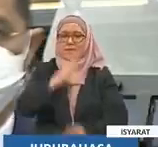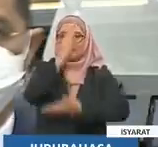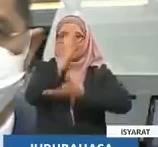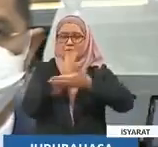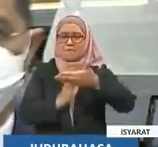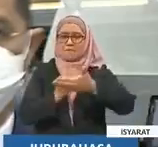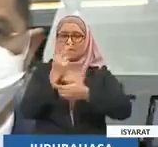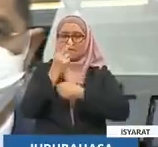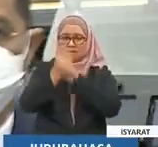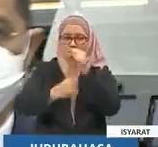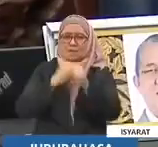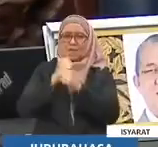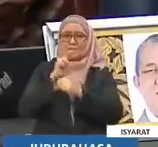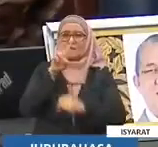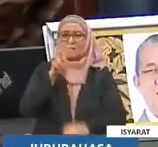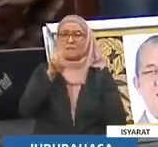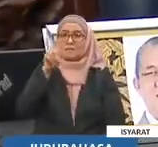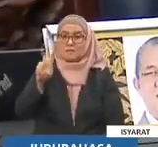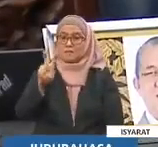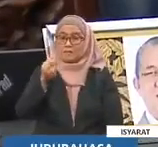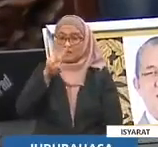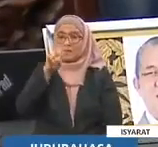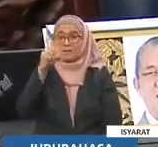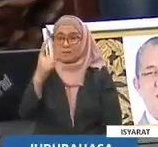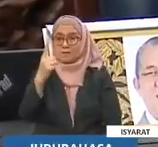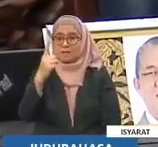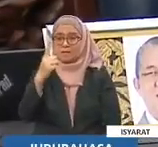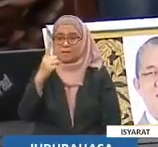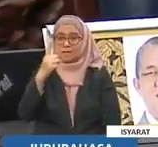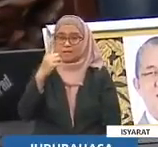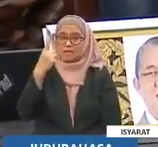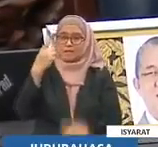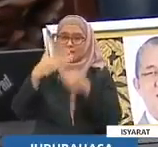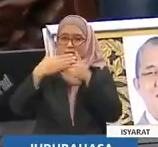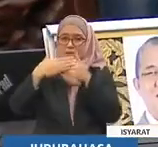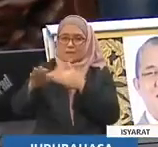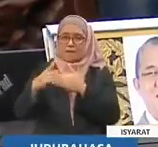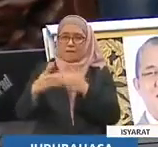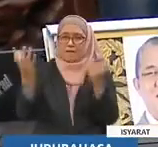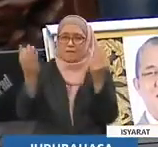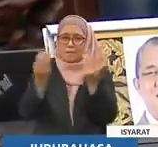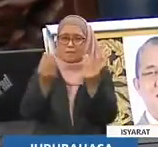2021 setelah menguncup pada empat suku and sebelumnya